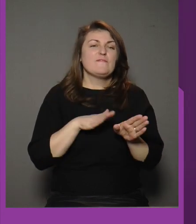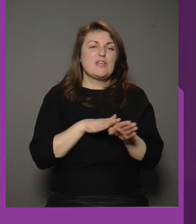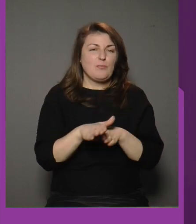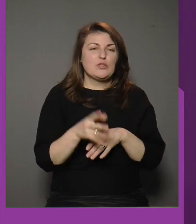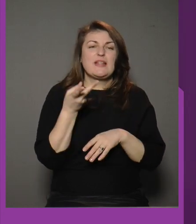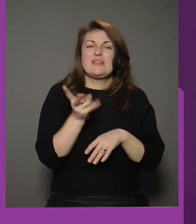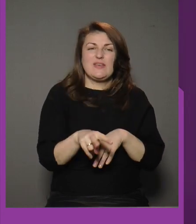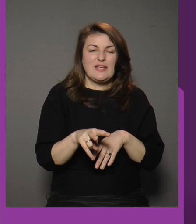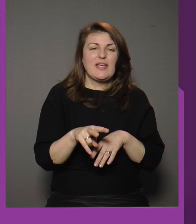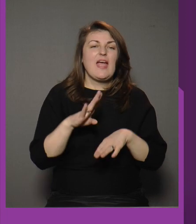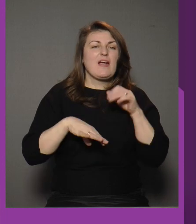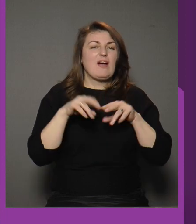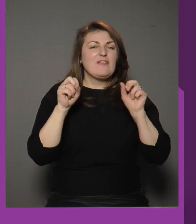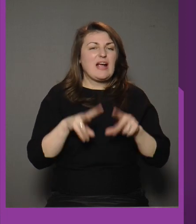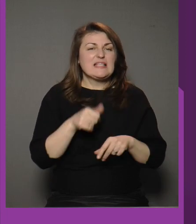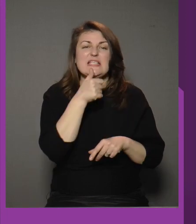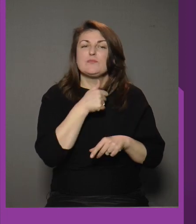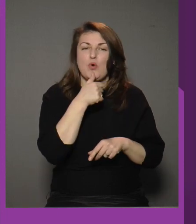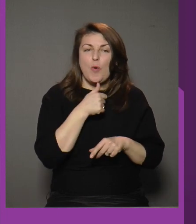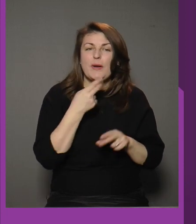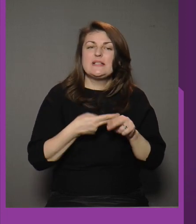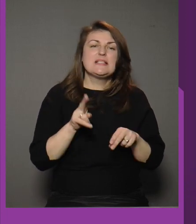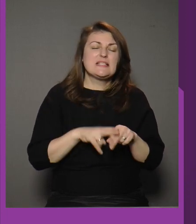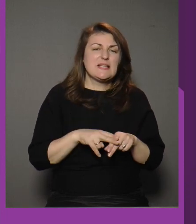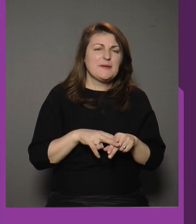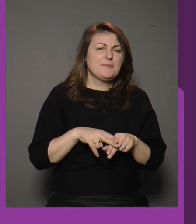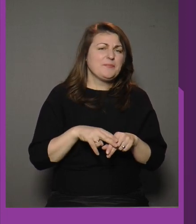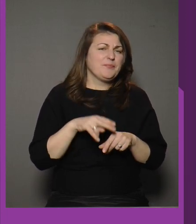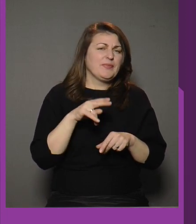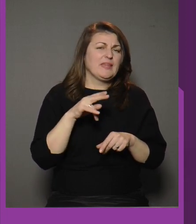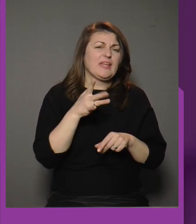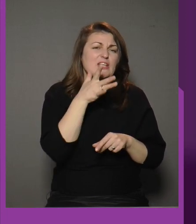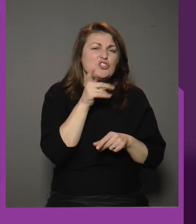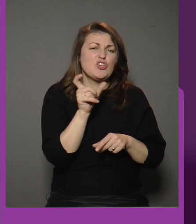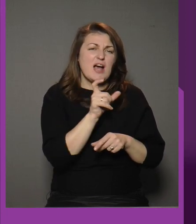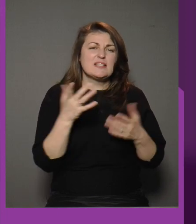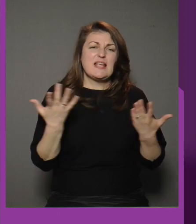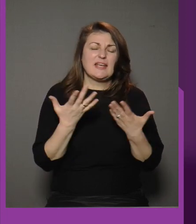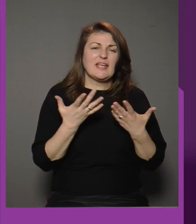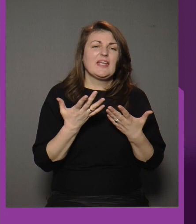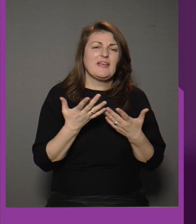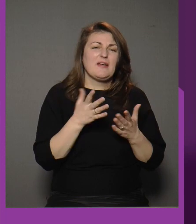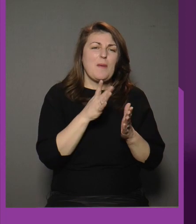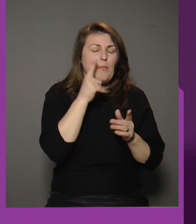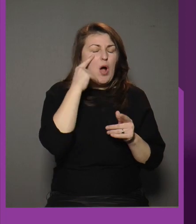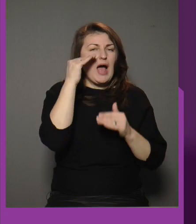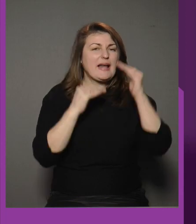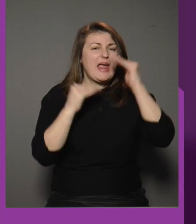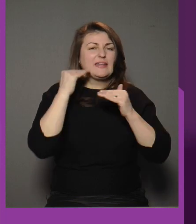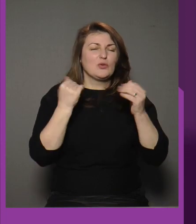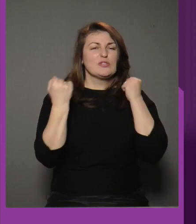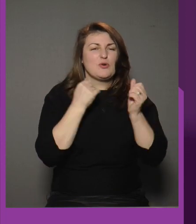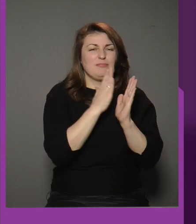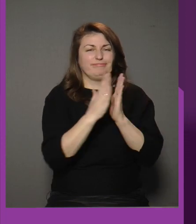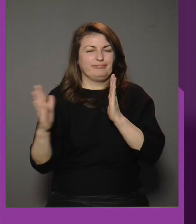2 кваліфікаційні спроби. Це сумарний час, які вистроїлись по рейтингу всі спортсмени. Зараз